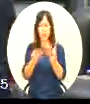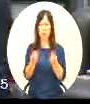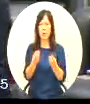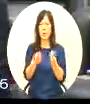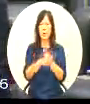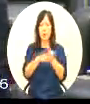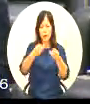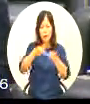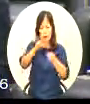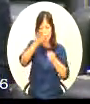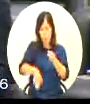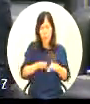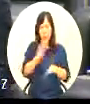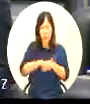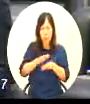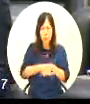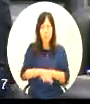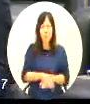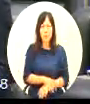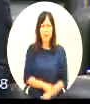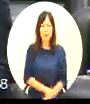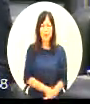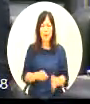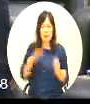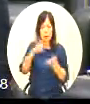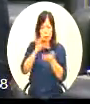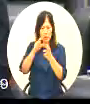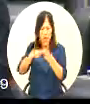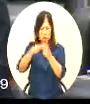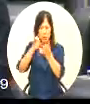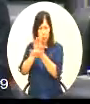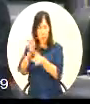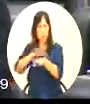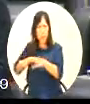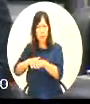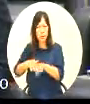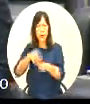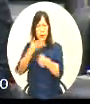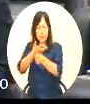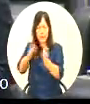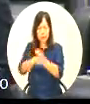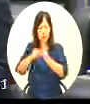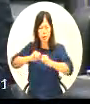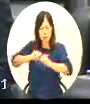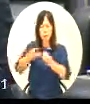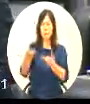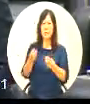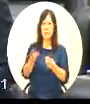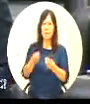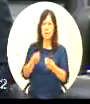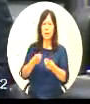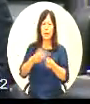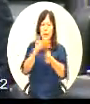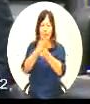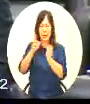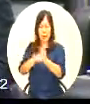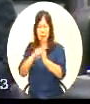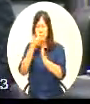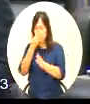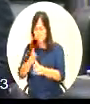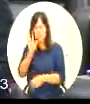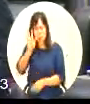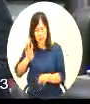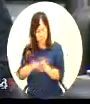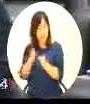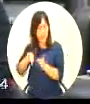数就已经先低了，或者是先齁把你刷掉了，这些都让他变成没有竞争力，而且让他输在起跑点。所